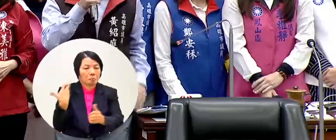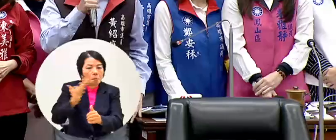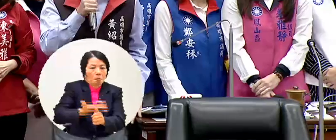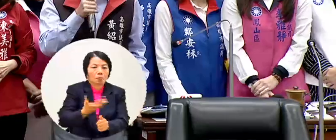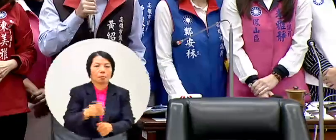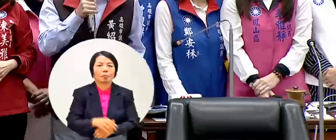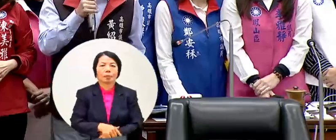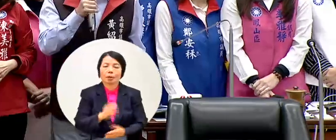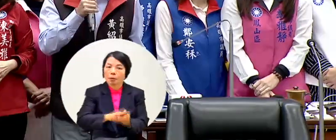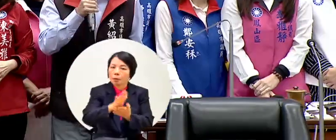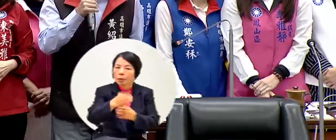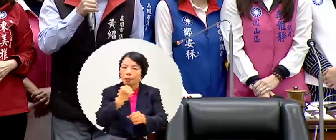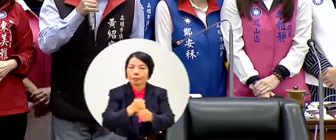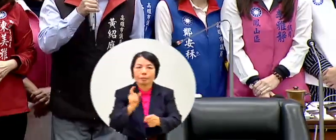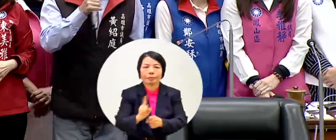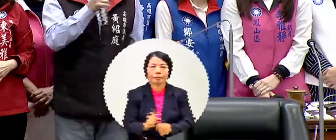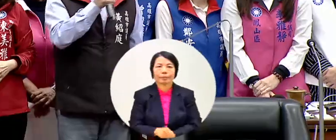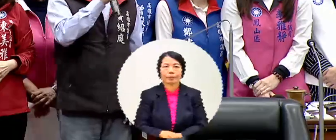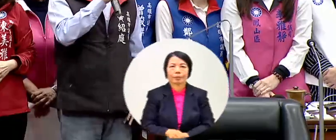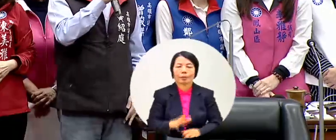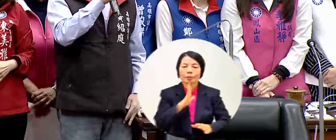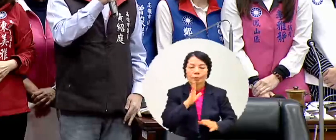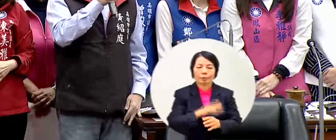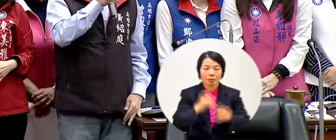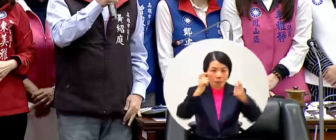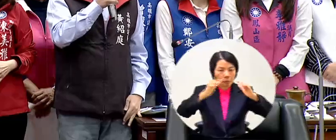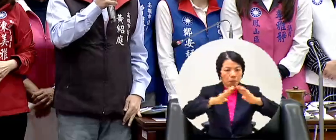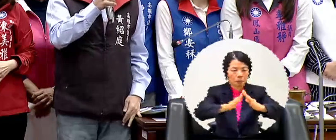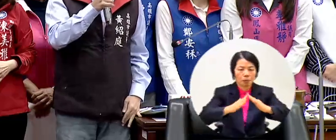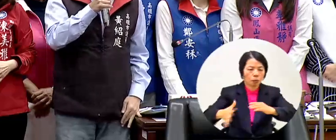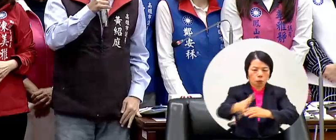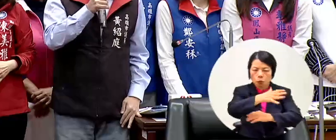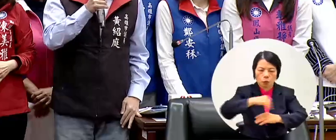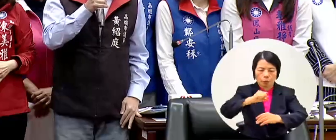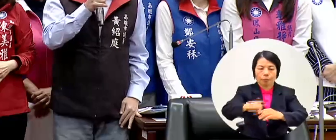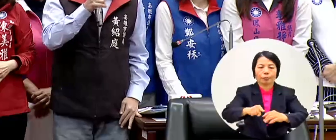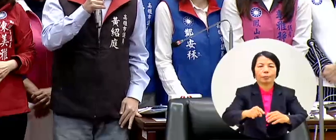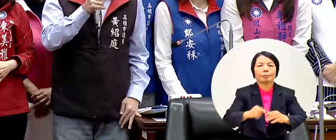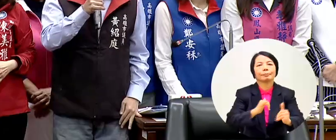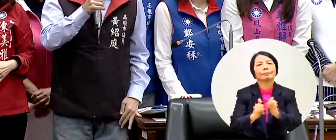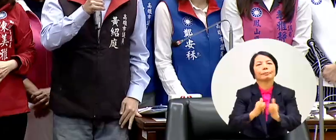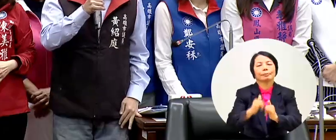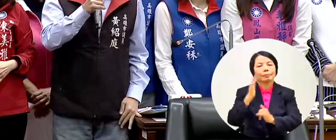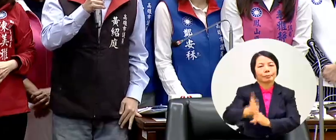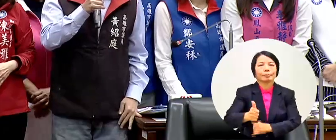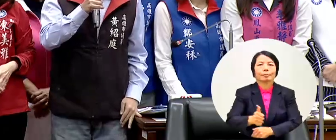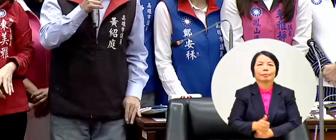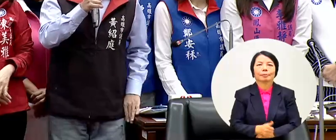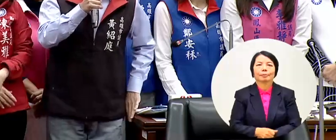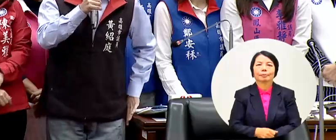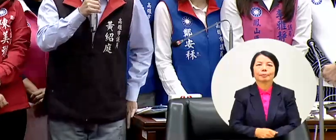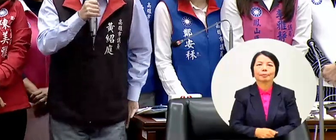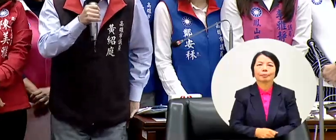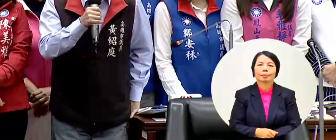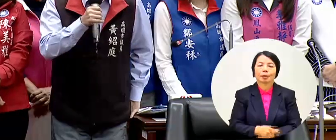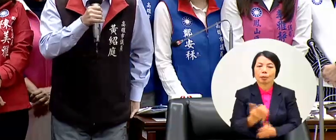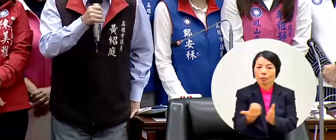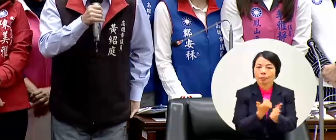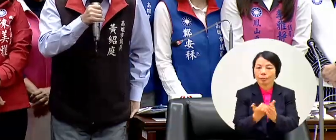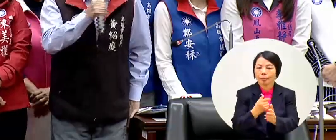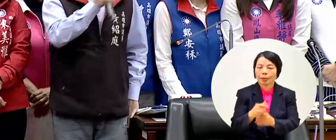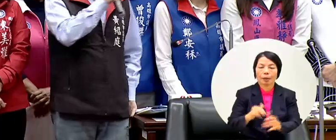的市长啦。好，哦，刚刚一大早的时候，哦，我听我们民进党团在质询你九二共